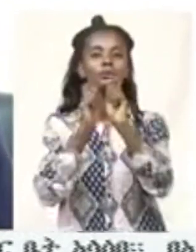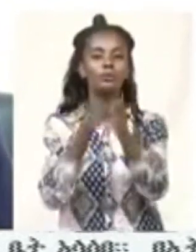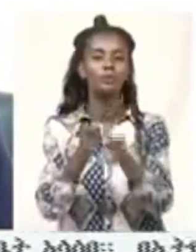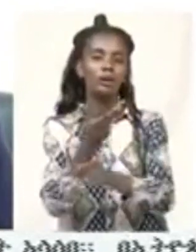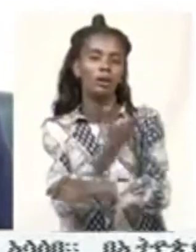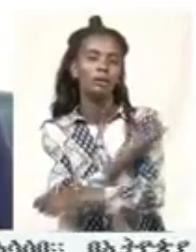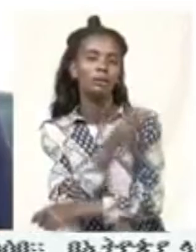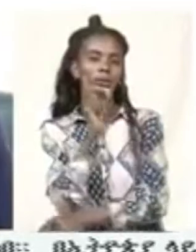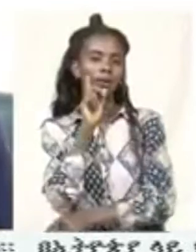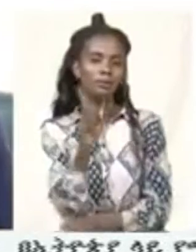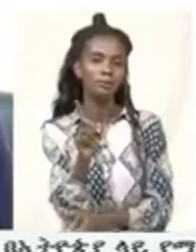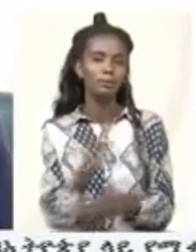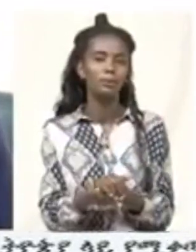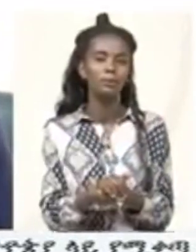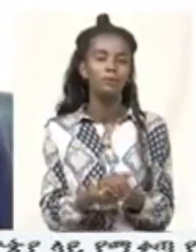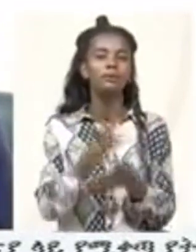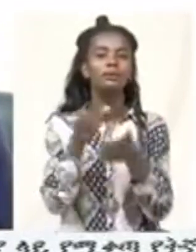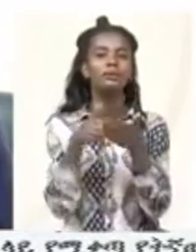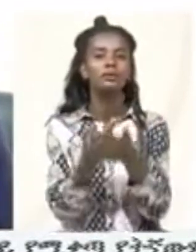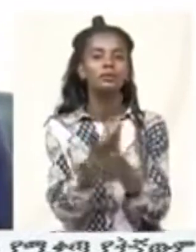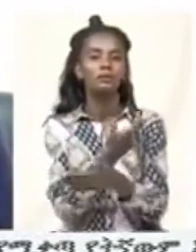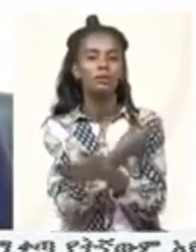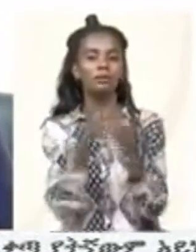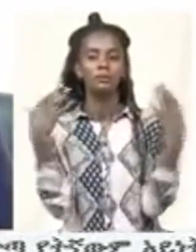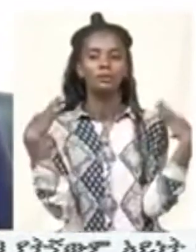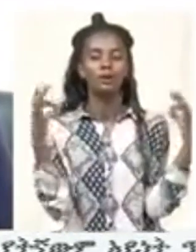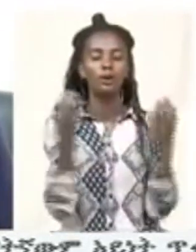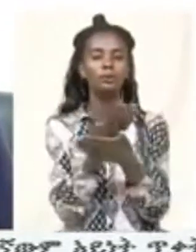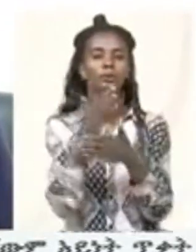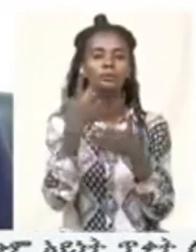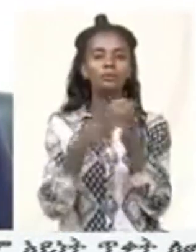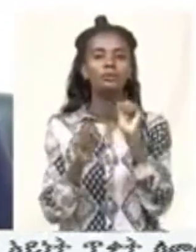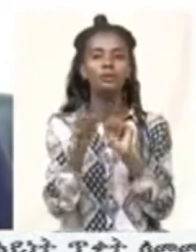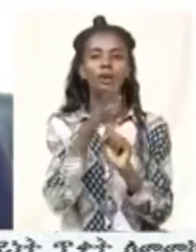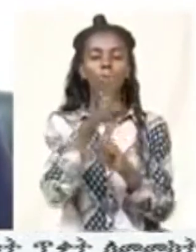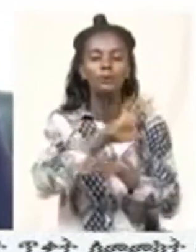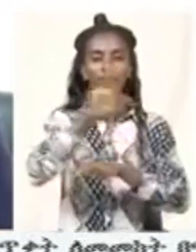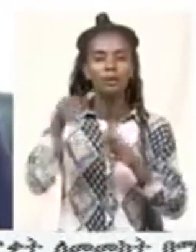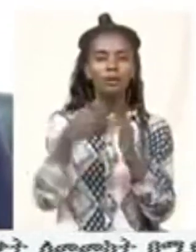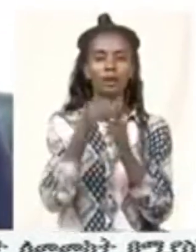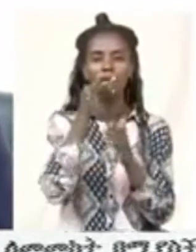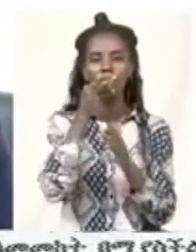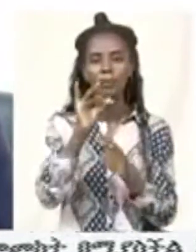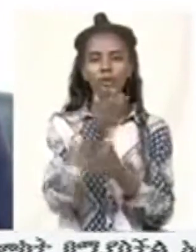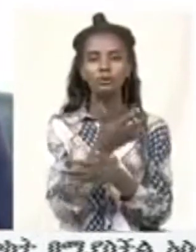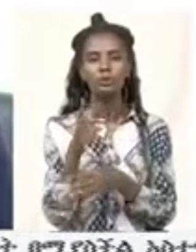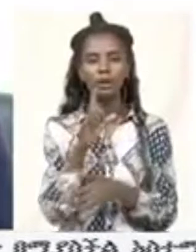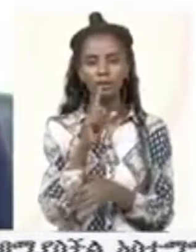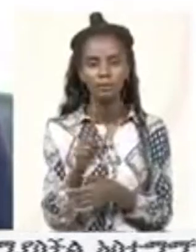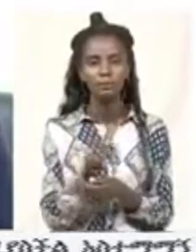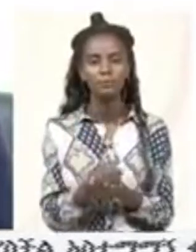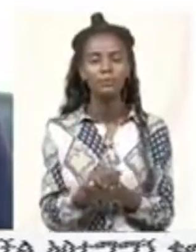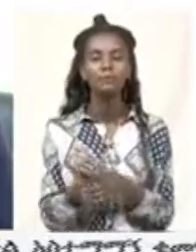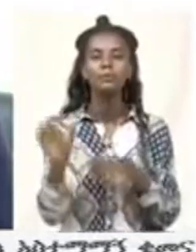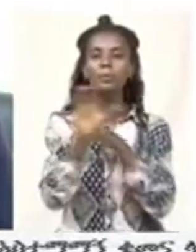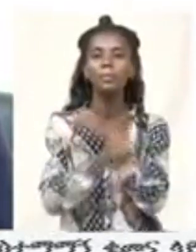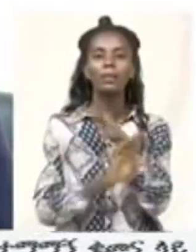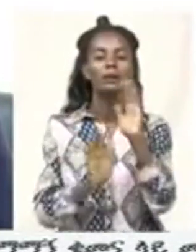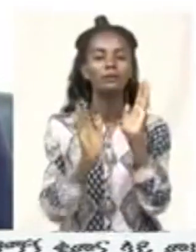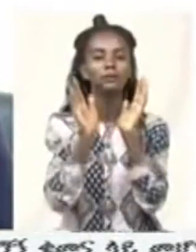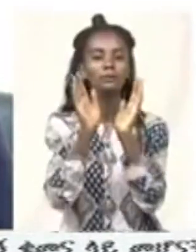ክትባት ነው። ስለዚህ ክትባት የጤና ጉዳይ ብቻም ሳይሆን በአጠቃላይ የልማት ጉዳይ ነው። የአገርን